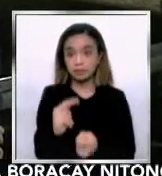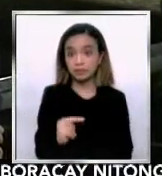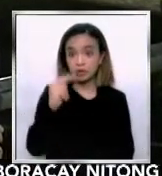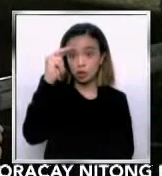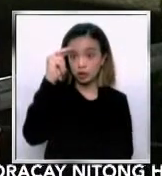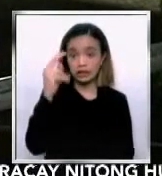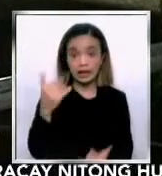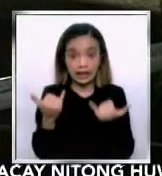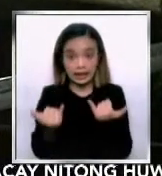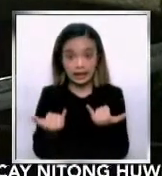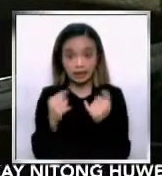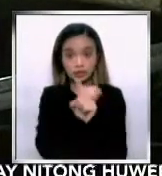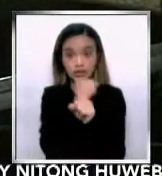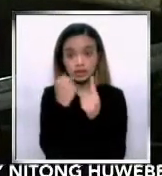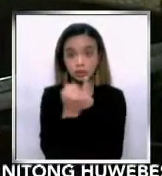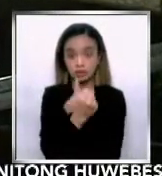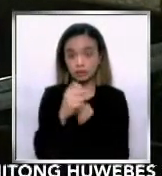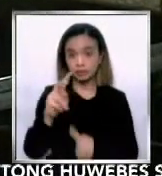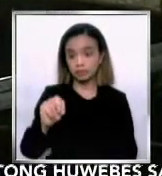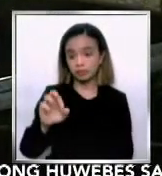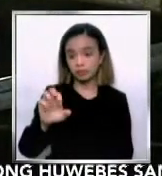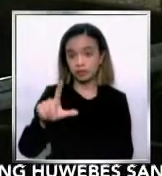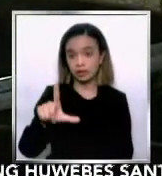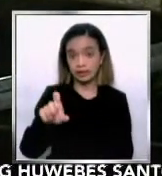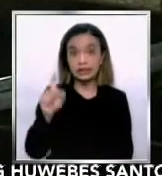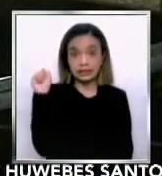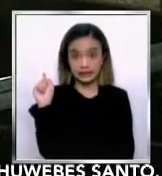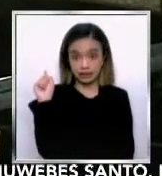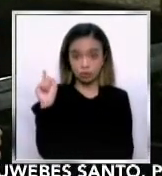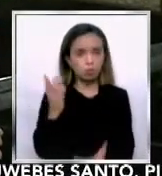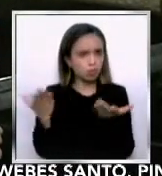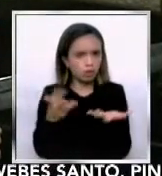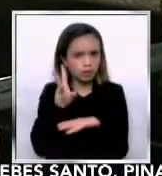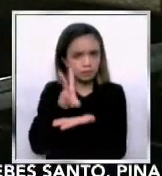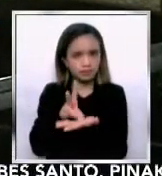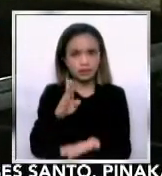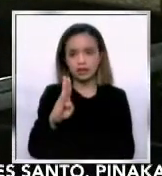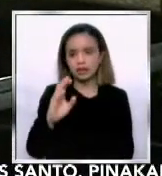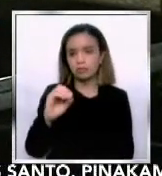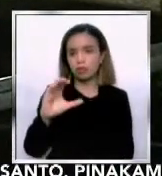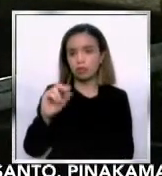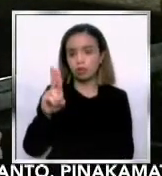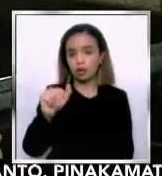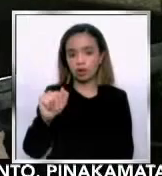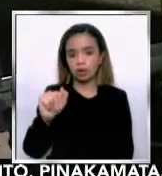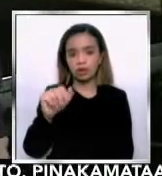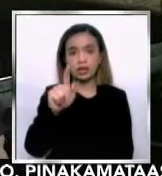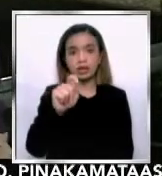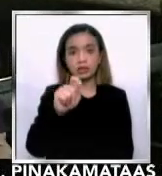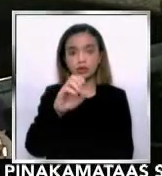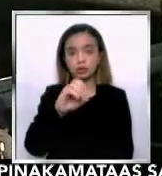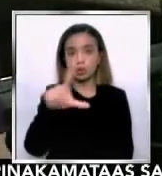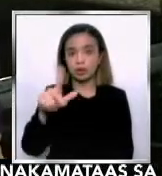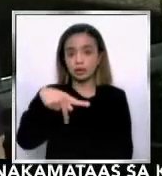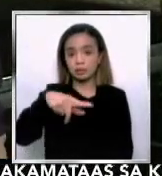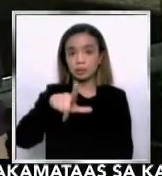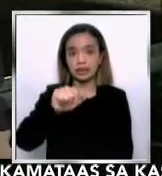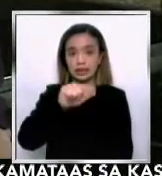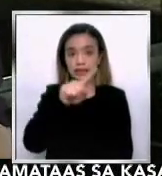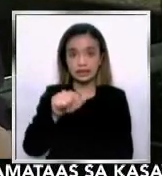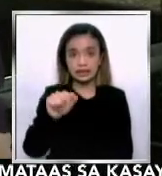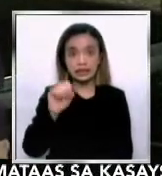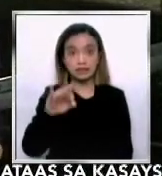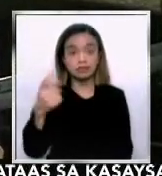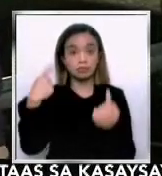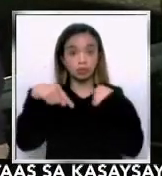sitwasyon ng NLEX, particular dito sa ating pwesto sa Bukawe Toll Plaza, northbound, kung kayo ay papuntang norte, maluwag ang